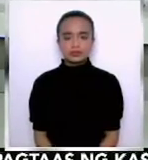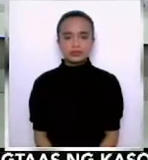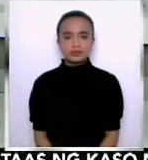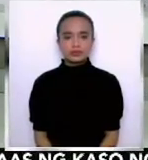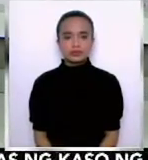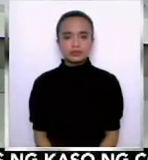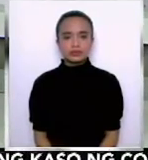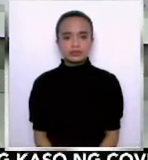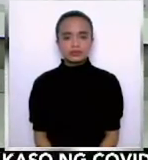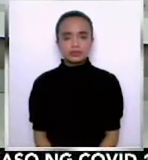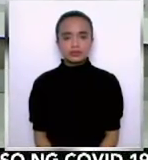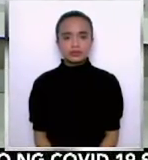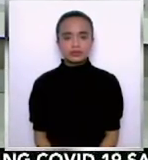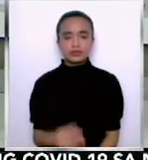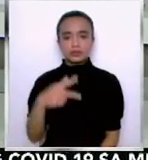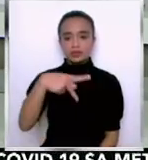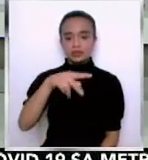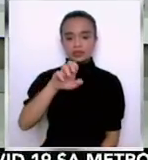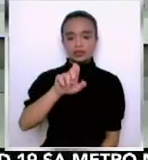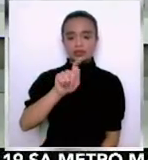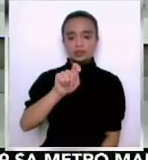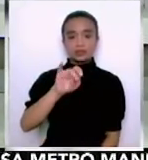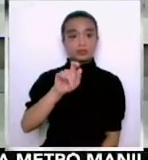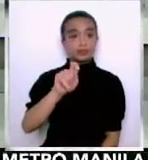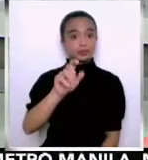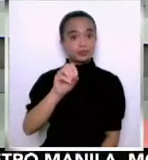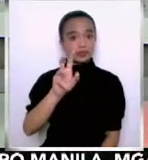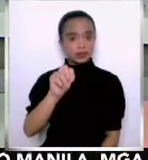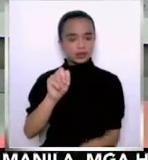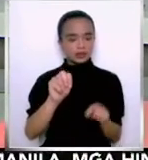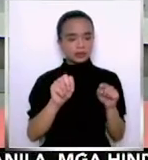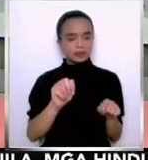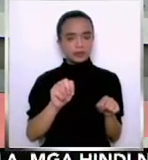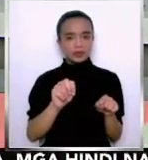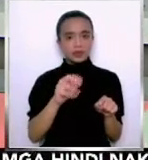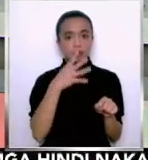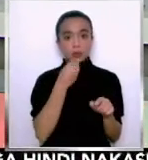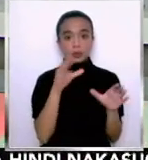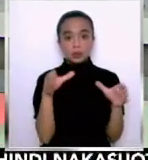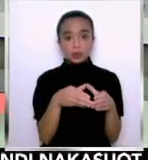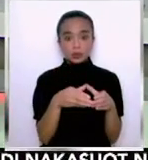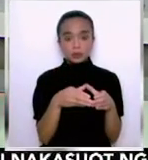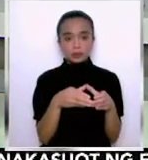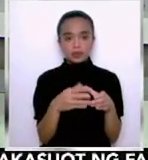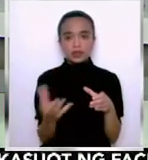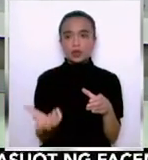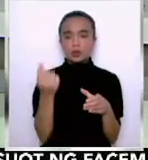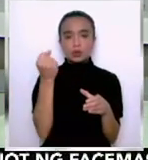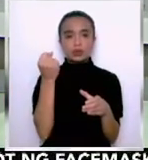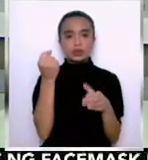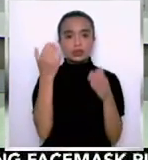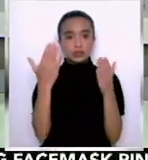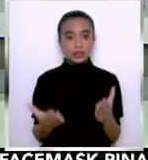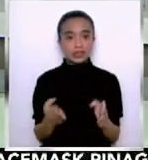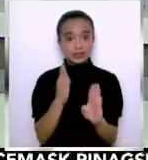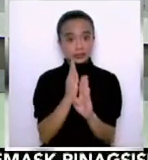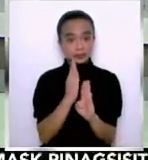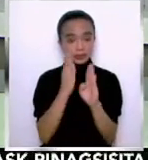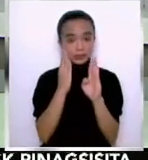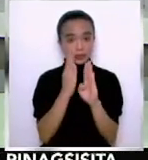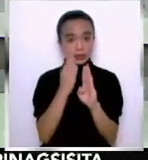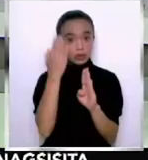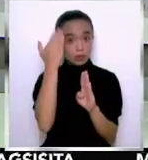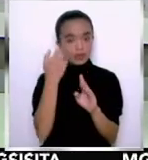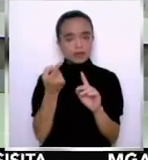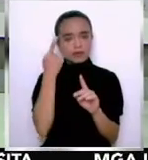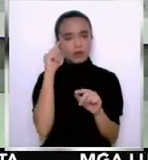Naghain ng petisyon si LTFRB ang grupo ng mga operator ng bus para sa dagdag pasahe sa mga city